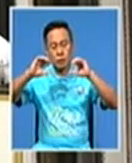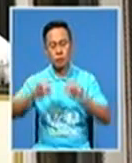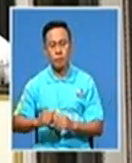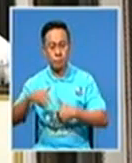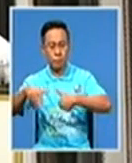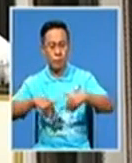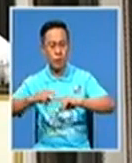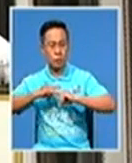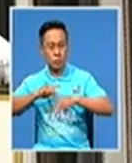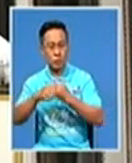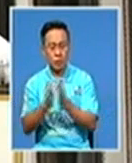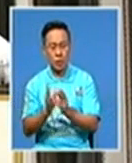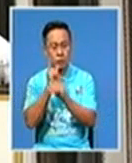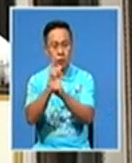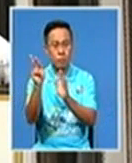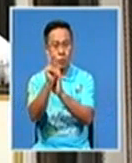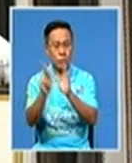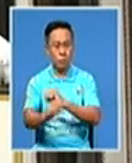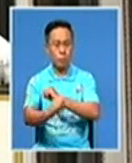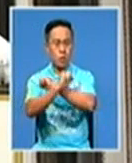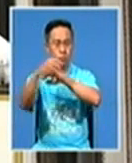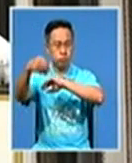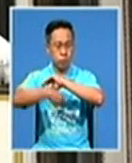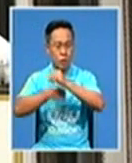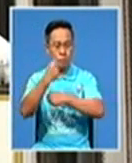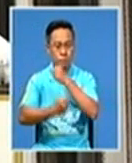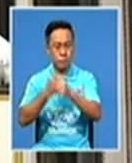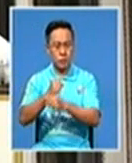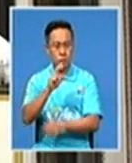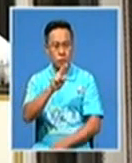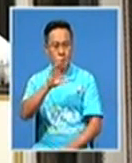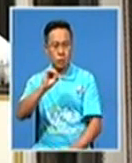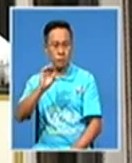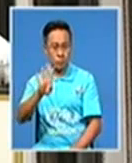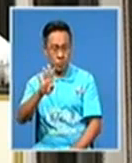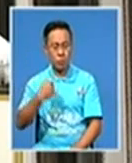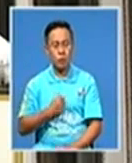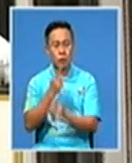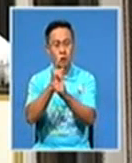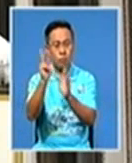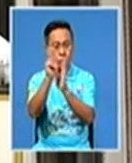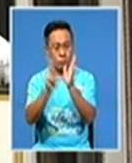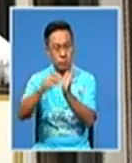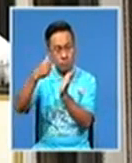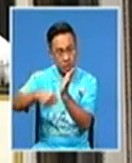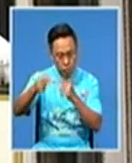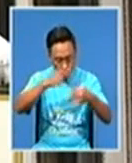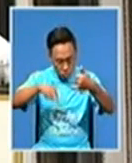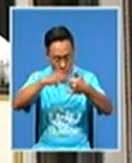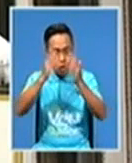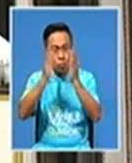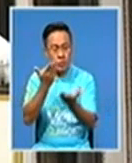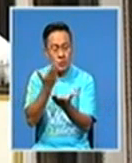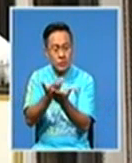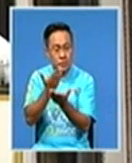กอบรัฐธรรมนูญนะครับว่าโดยการป้องกันปราบปรามการทุจริตพ.ศ. 2542และตามประมวลรัษฎากรตรวจสอบบุคคลผู้มีเงิน